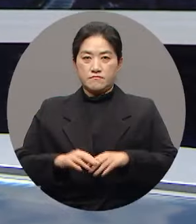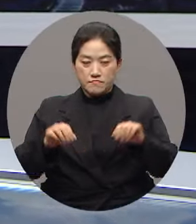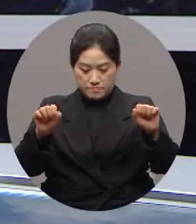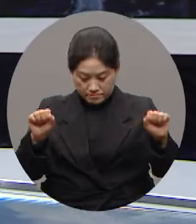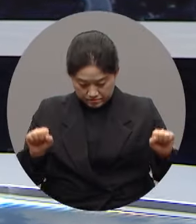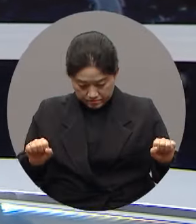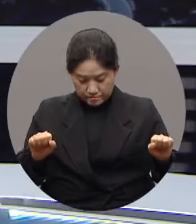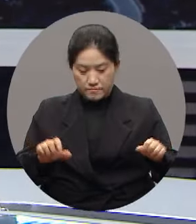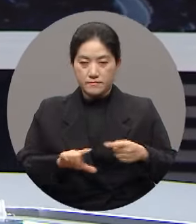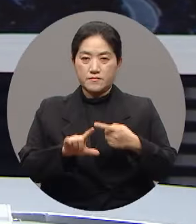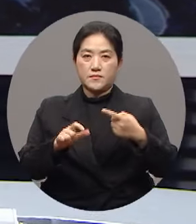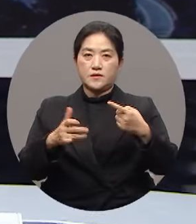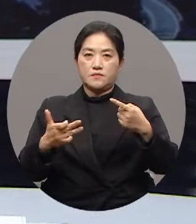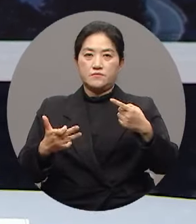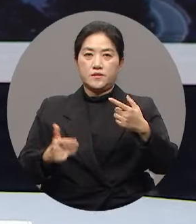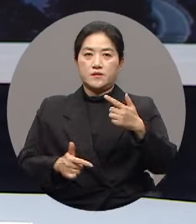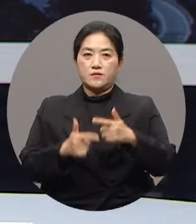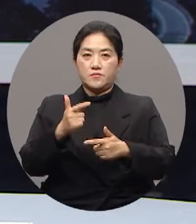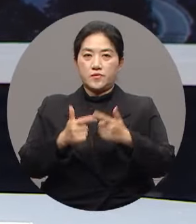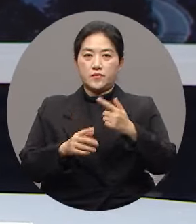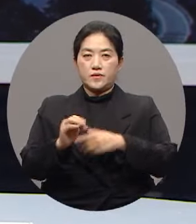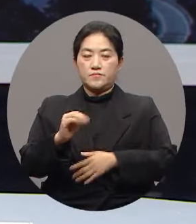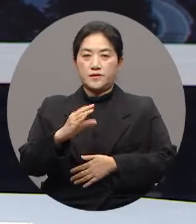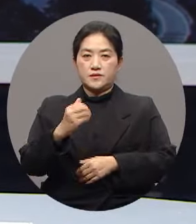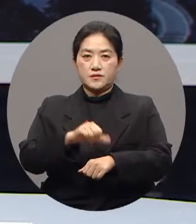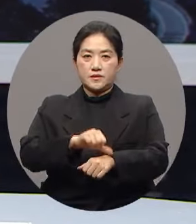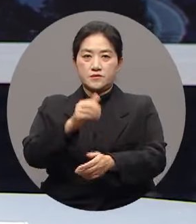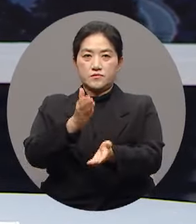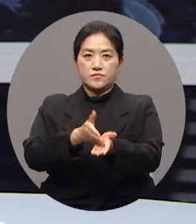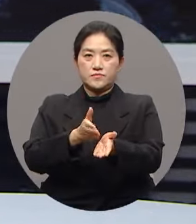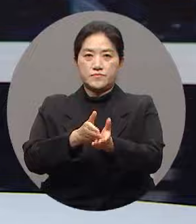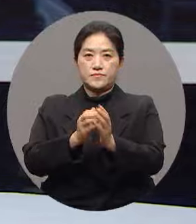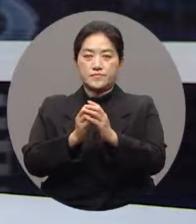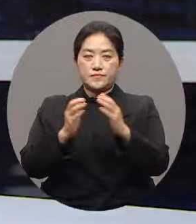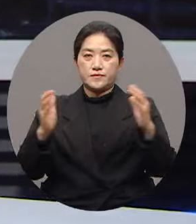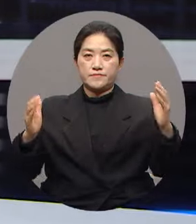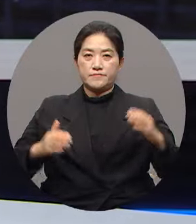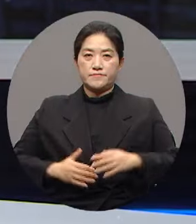여러분 안녕하십니까? 1월 18일 목요일 MBC 5시 뉴스입니다.